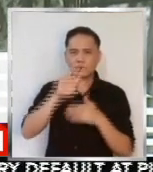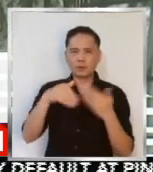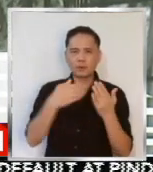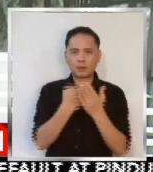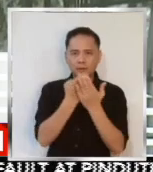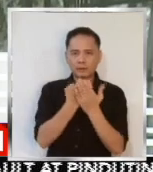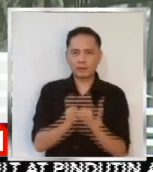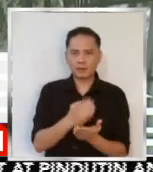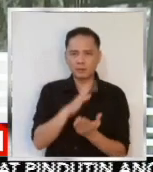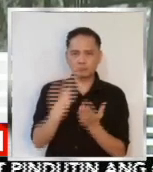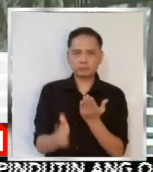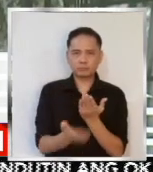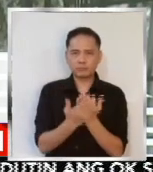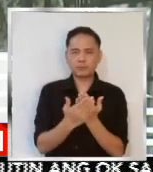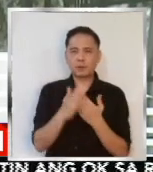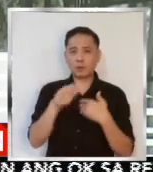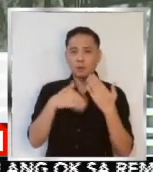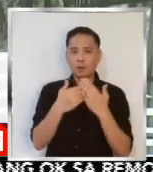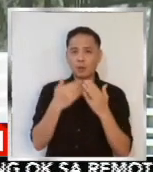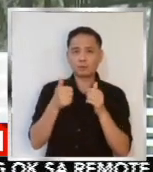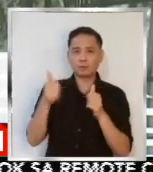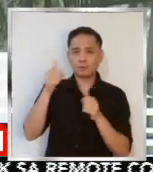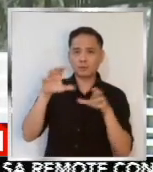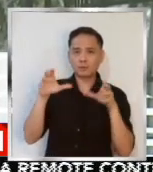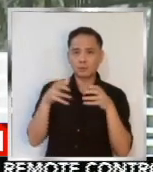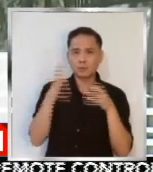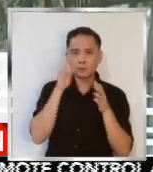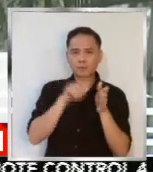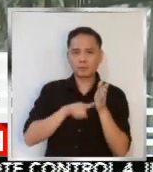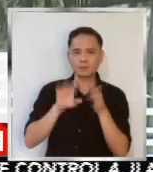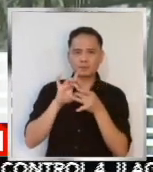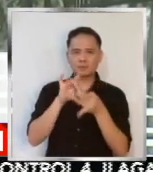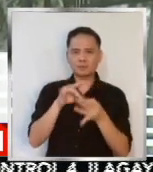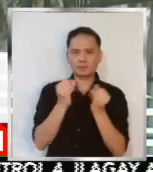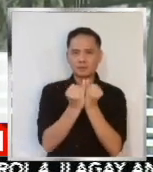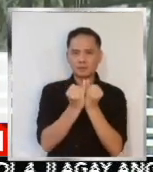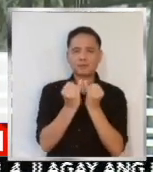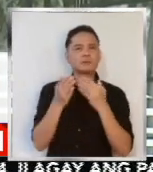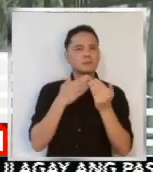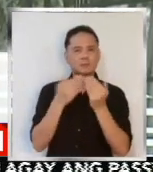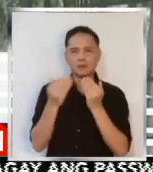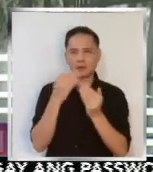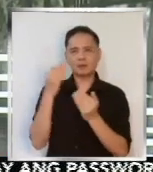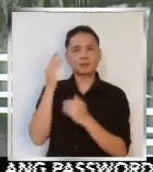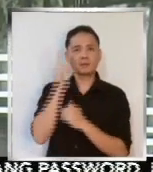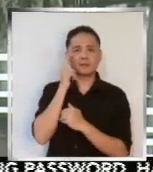force na nag-iimbestiga sa PhilHealth, anuman daw ang opinyon ng Pangulo kay Duque.